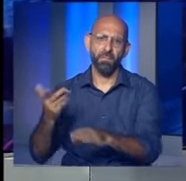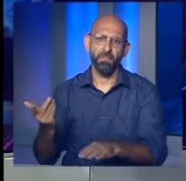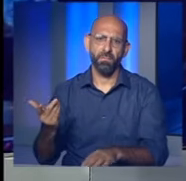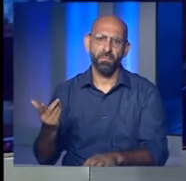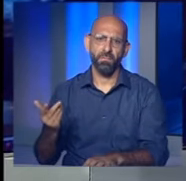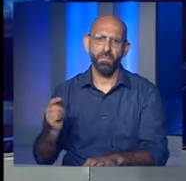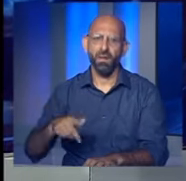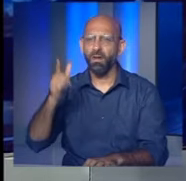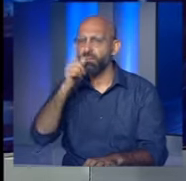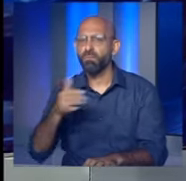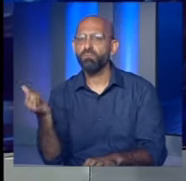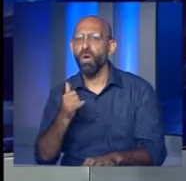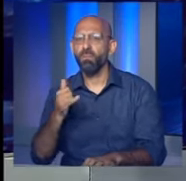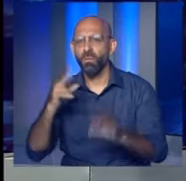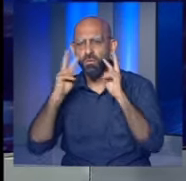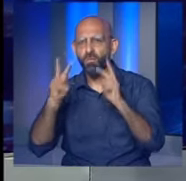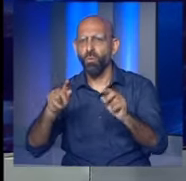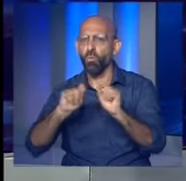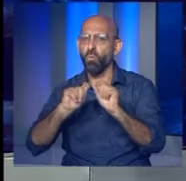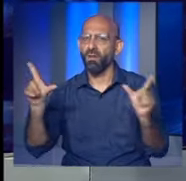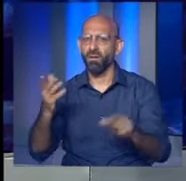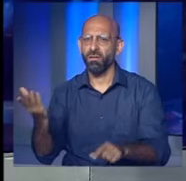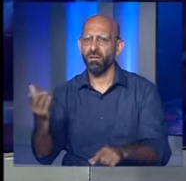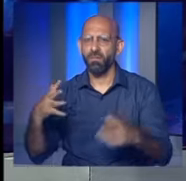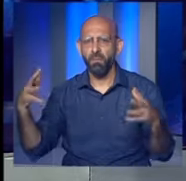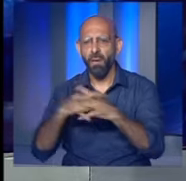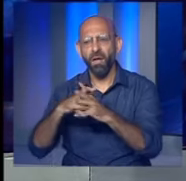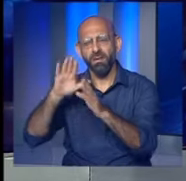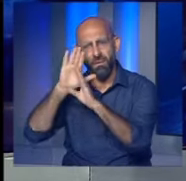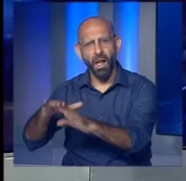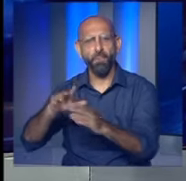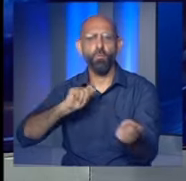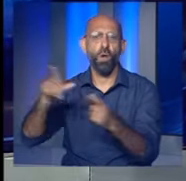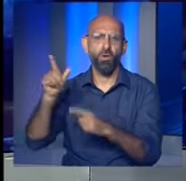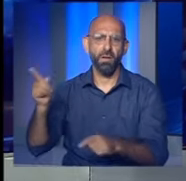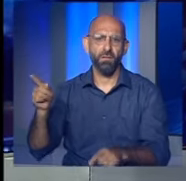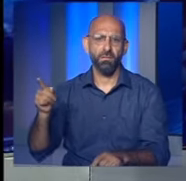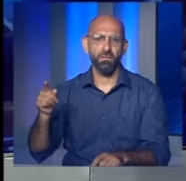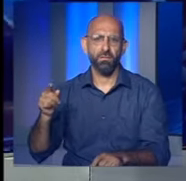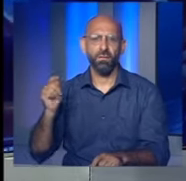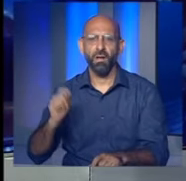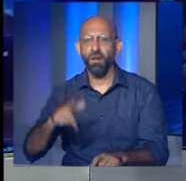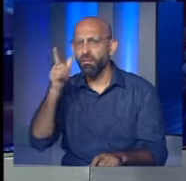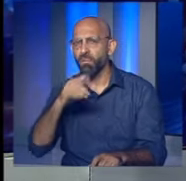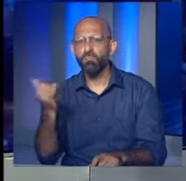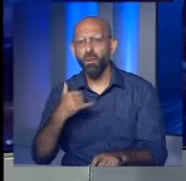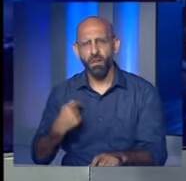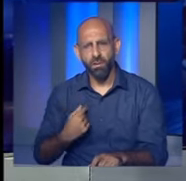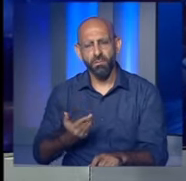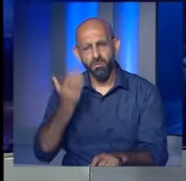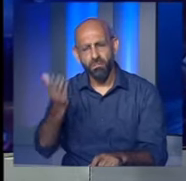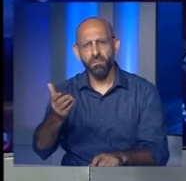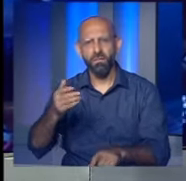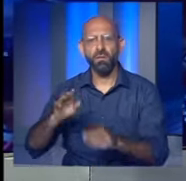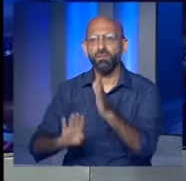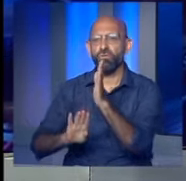للمقاومه وهذا ليس بالسوي من جهه ثانيه اشار الى ان عكار محرومه وانه على رغم المناشدات لا نستطيع ان نقوم